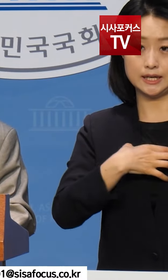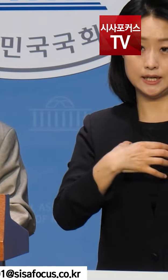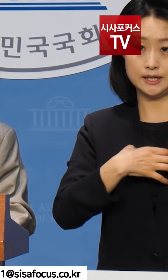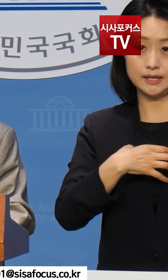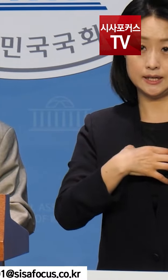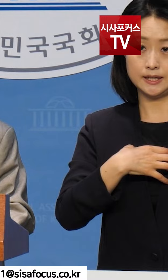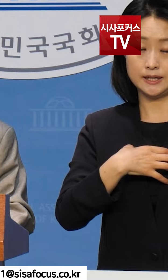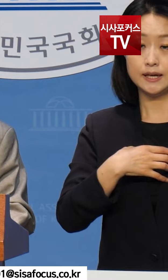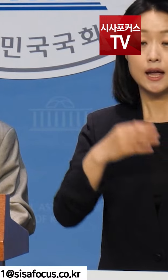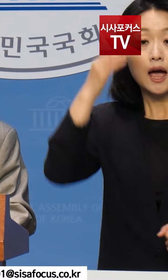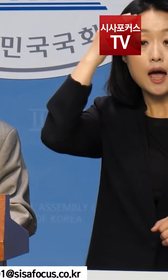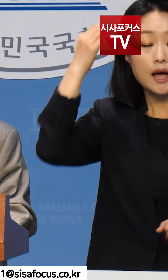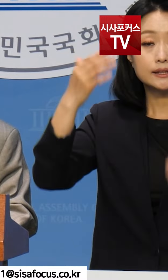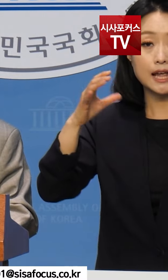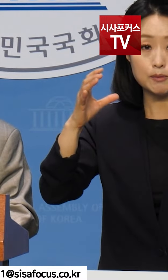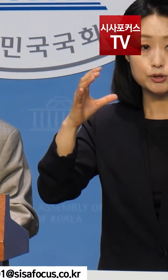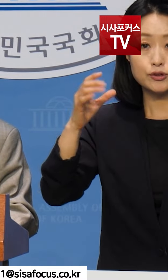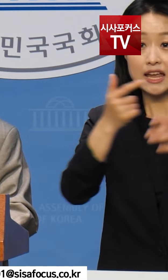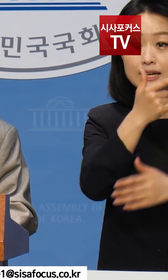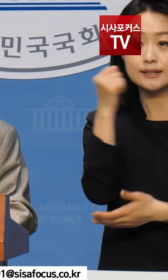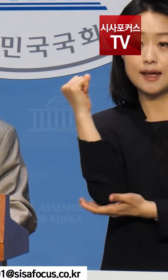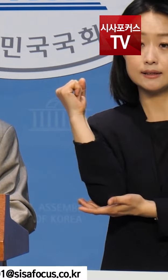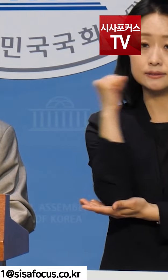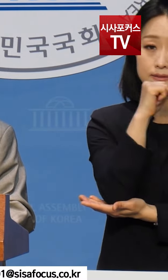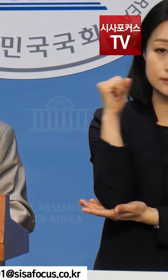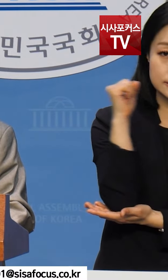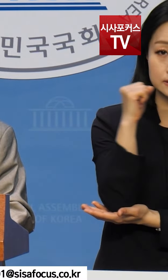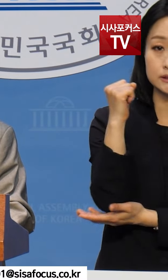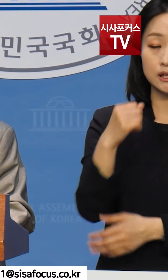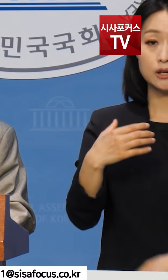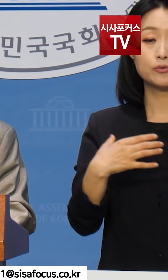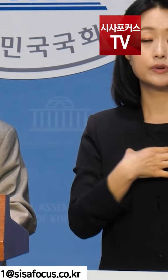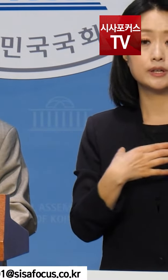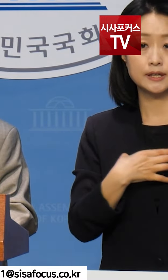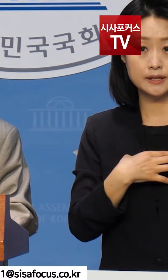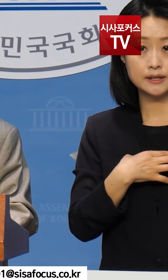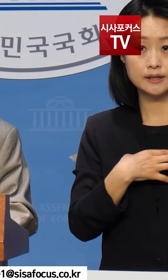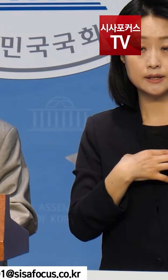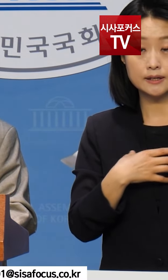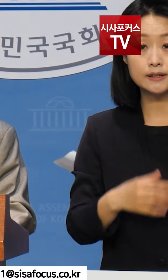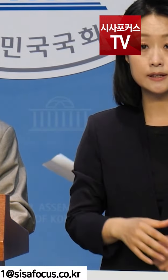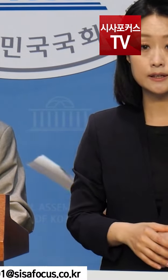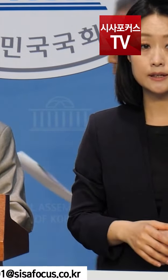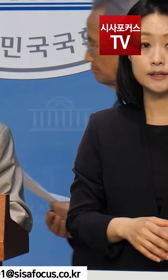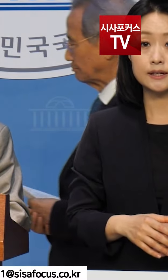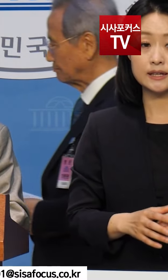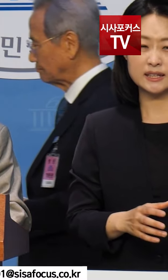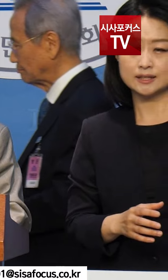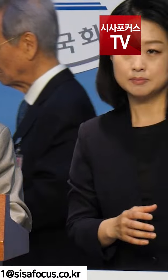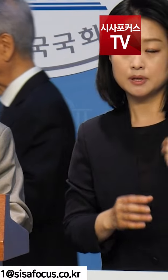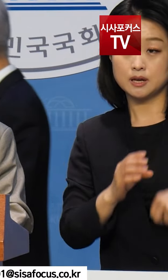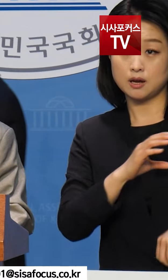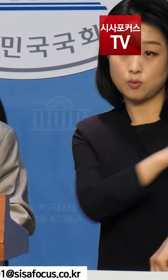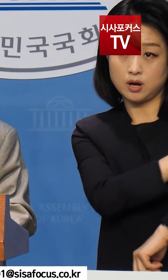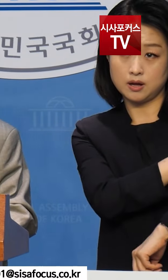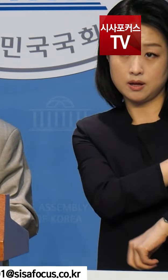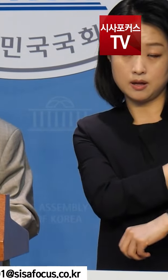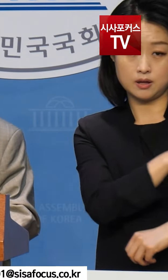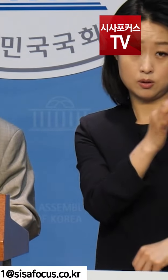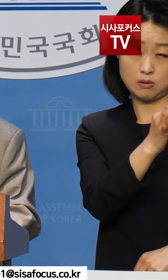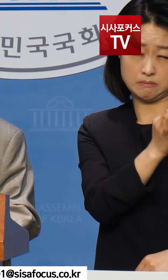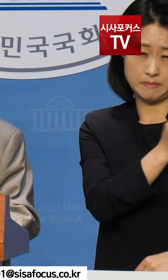맞으면서 대한민국이 크게 흔들리고 있습니다. 아무리 힘 있는 권력자나 돈